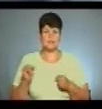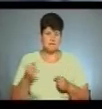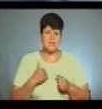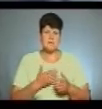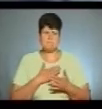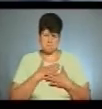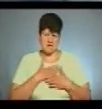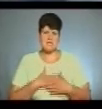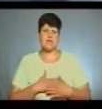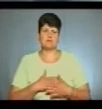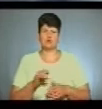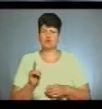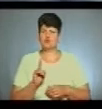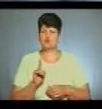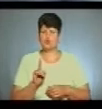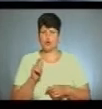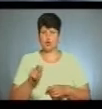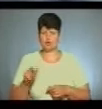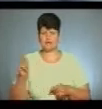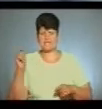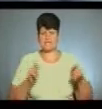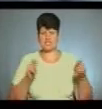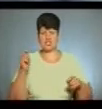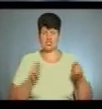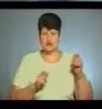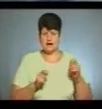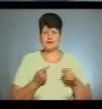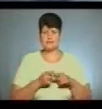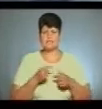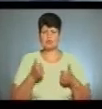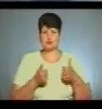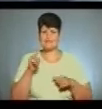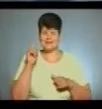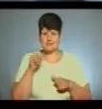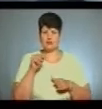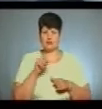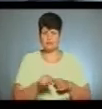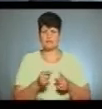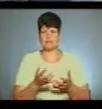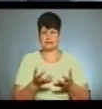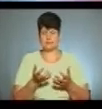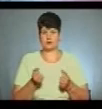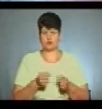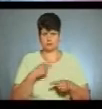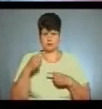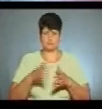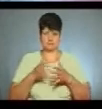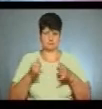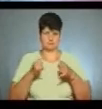приємно, що... Кажуть, люди з'їжджаються, цей турнір знають, і він набирає обертів.